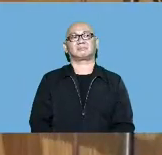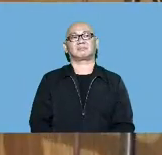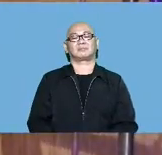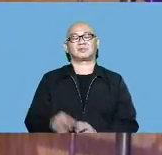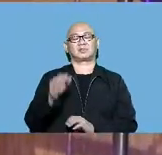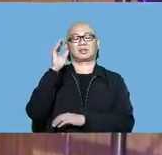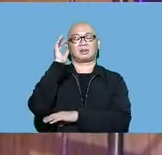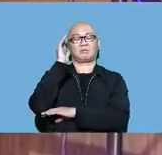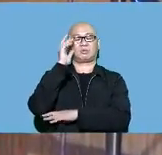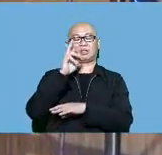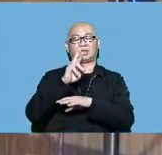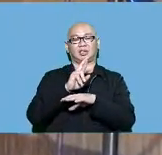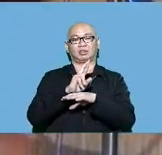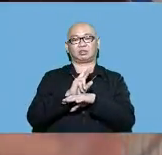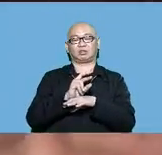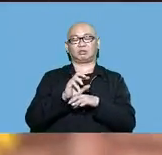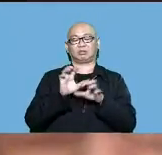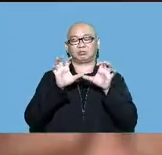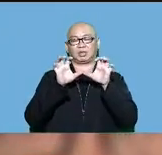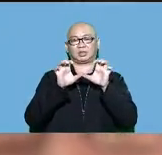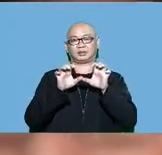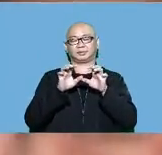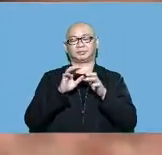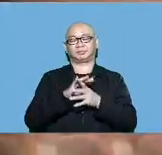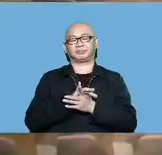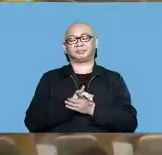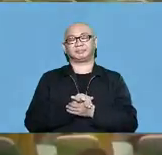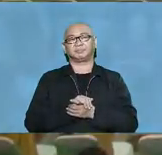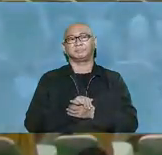Sambutan Rektor Universitas Negeri Semarang.